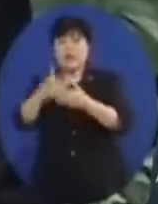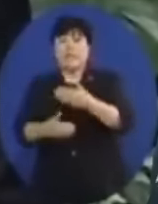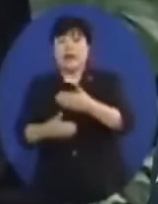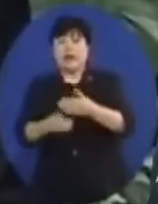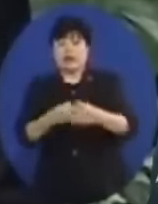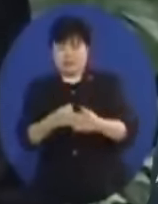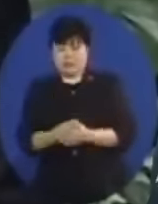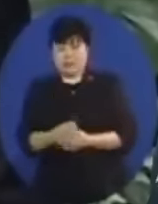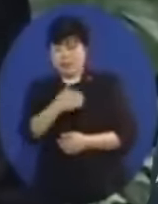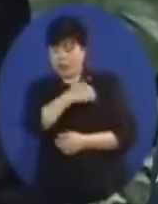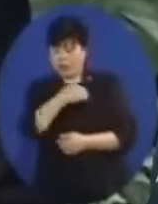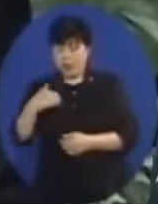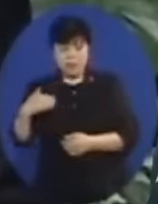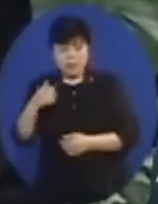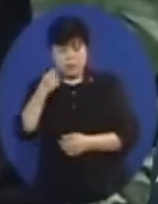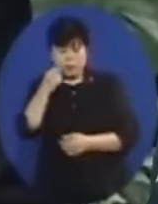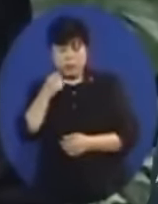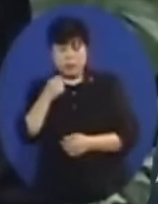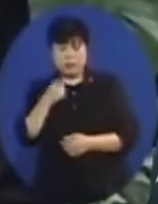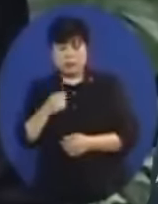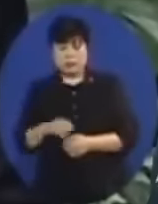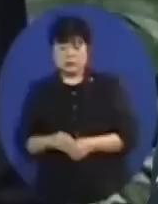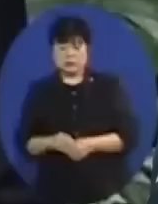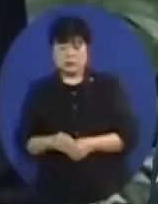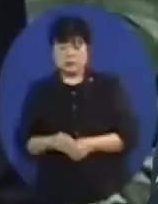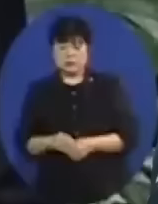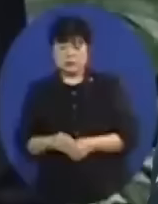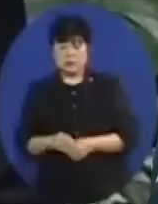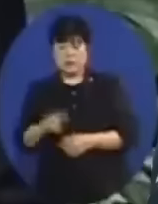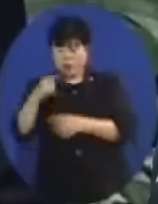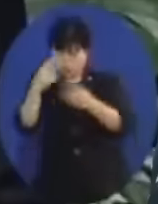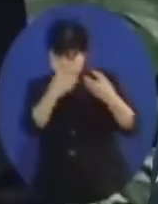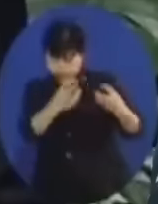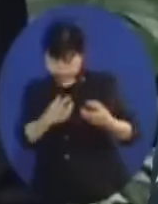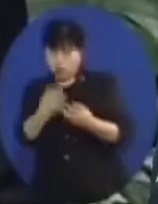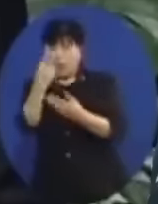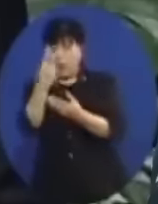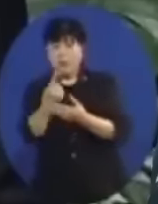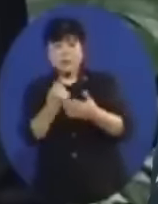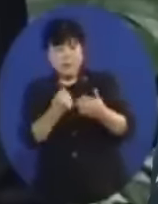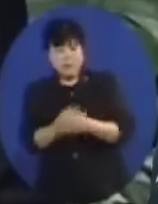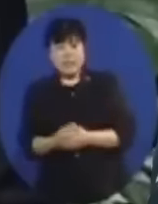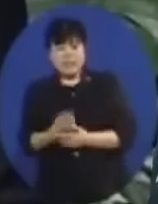넘쳐나서 감당을 하지 못하고 금년도에도 크게 풍년이 들어서